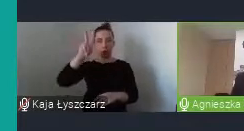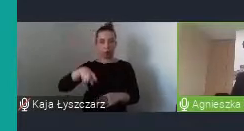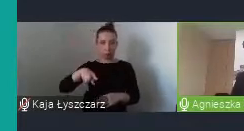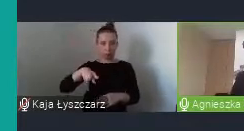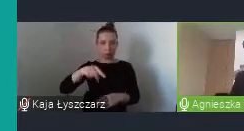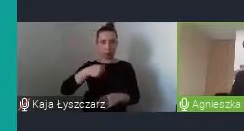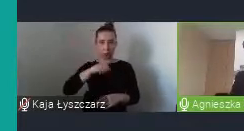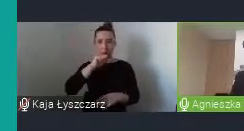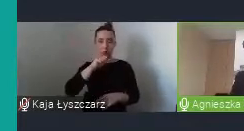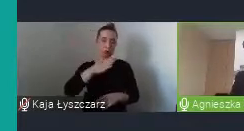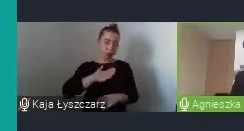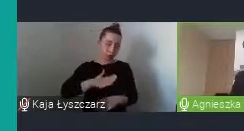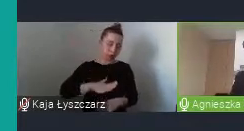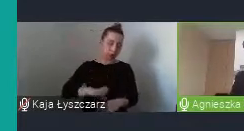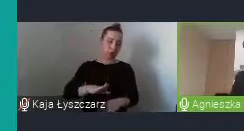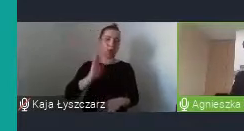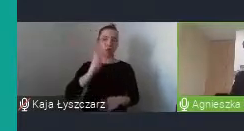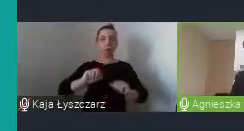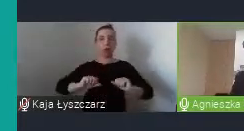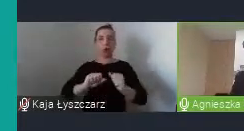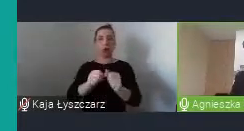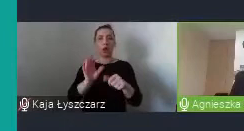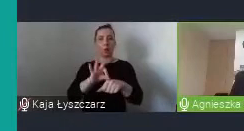być koordynatorką projektów w